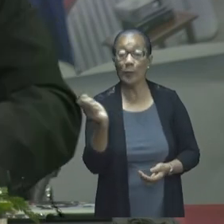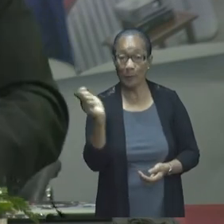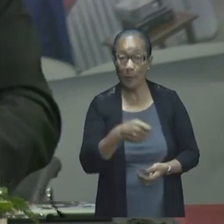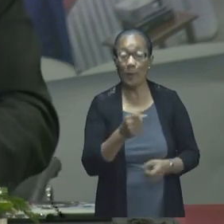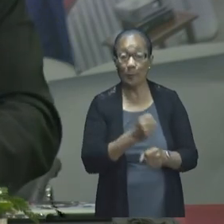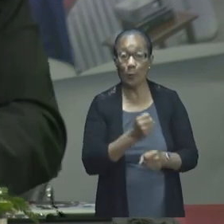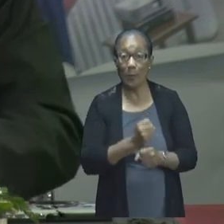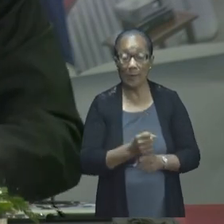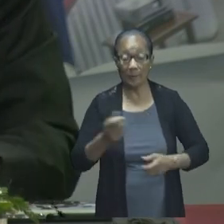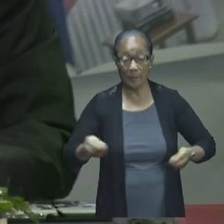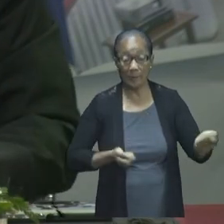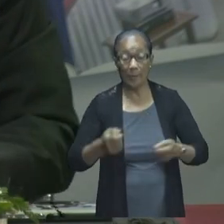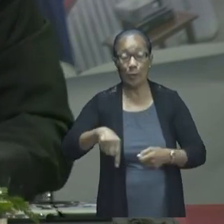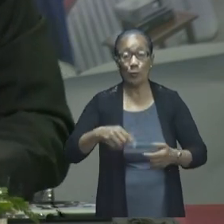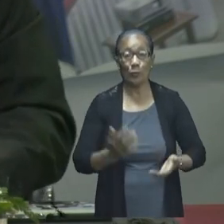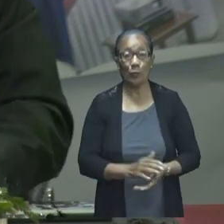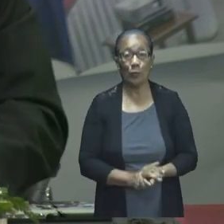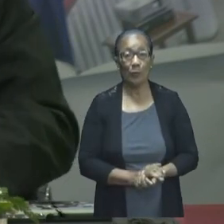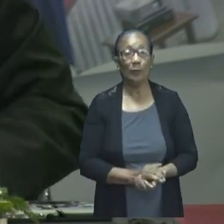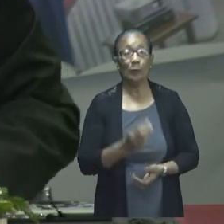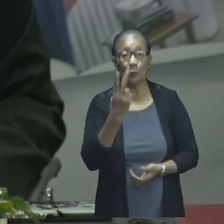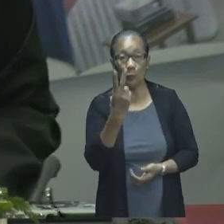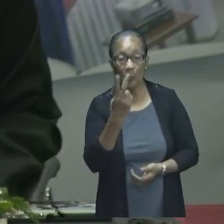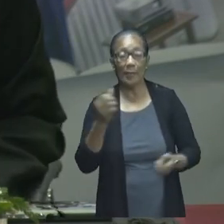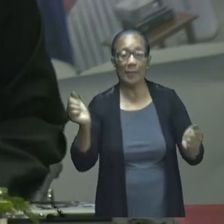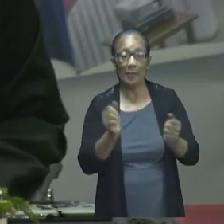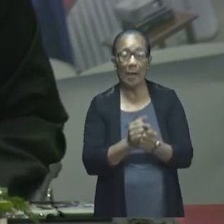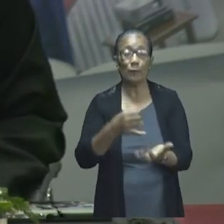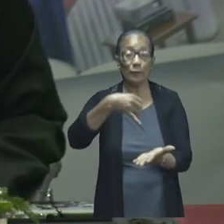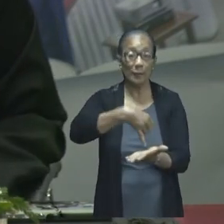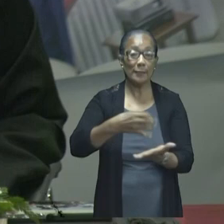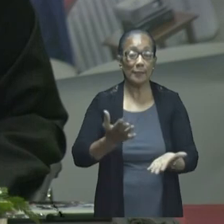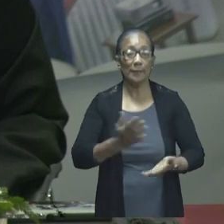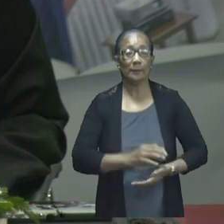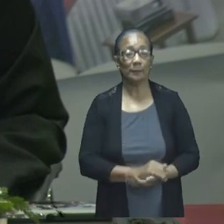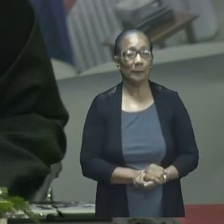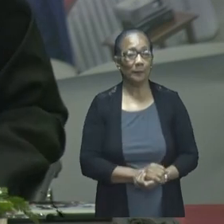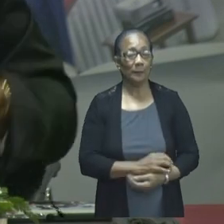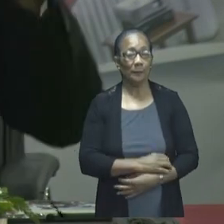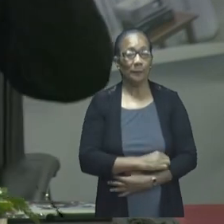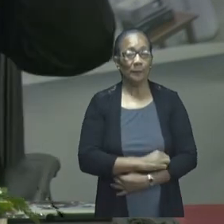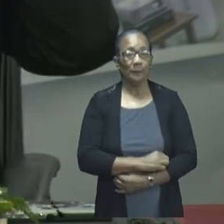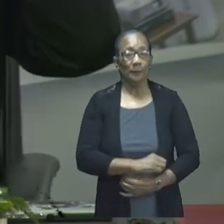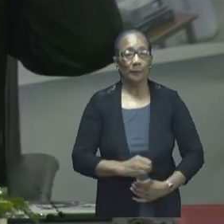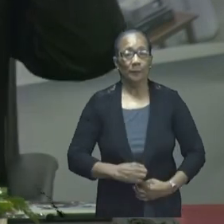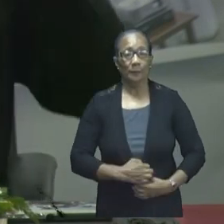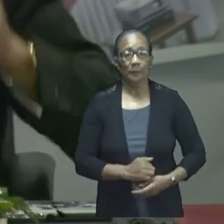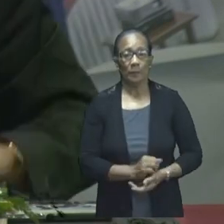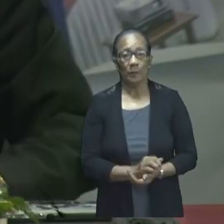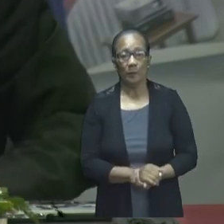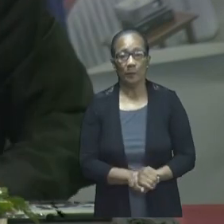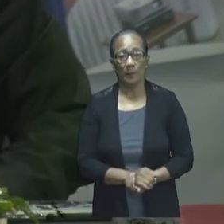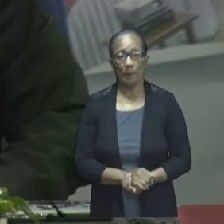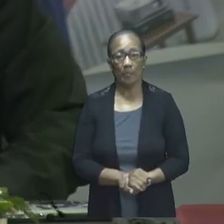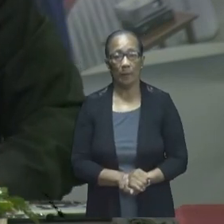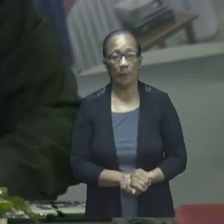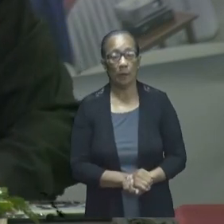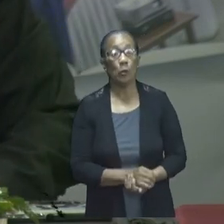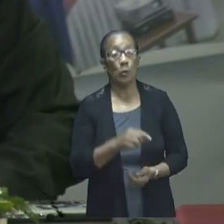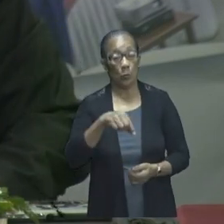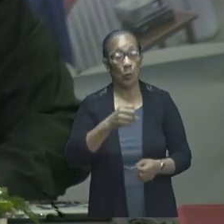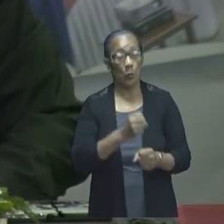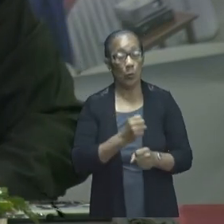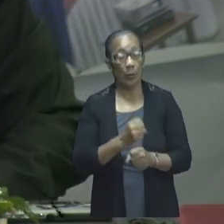en twee jaar verkiezing ja ja we werken